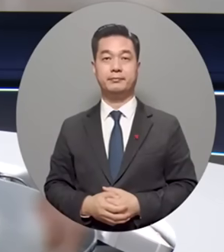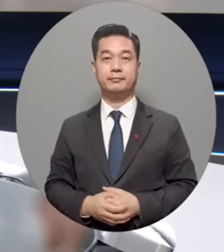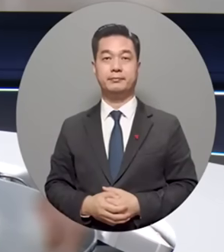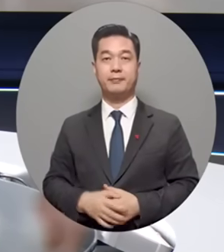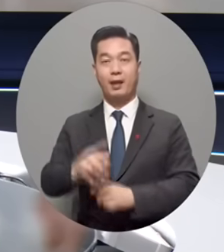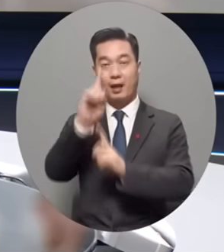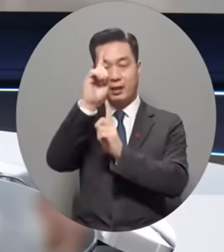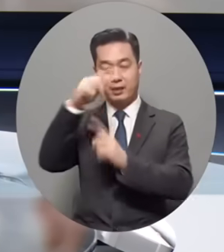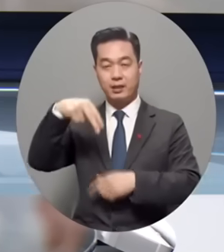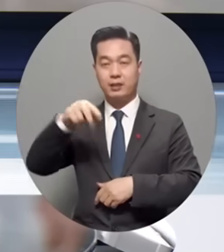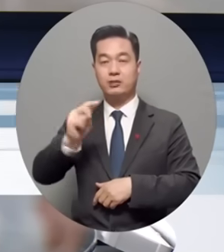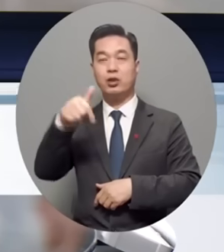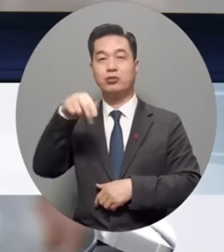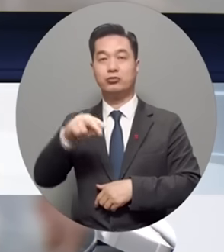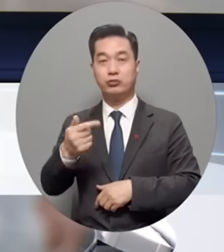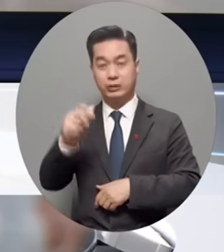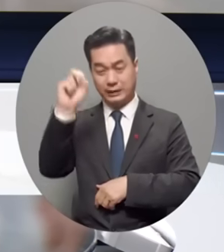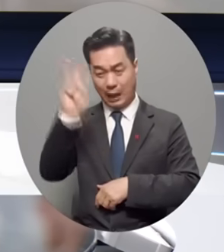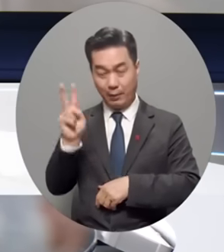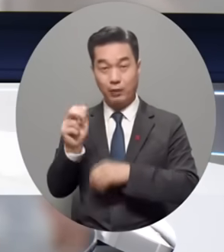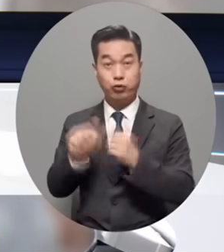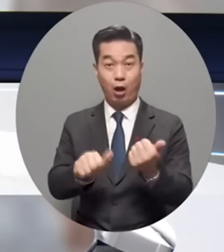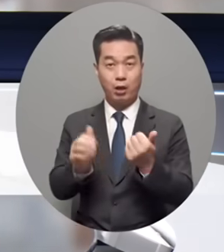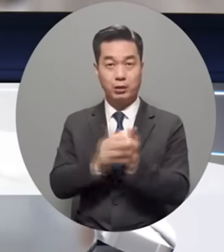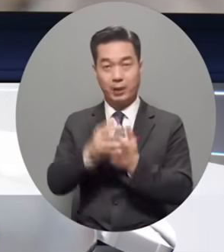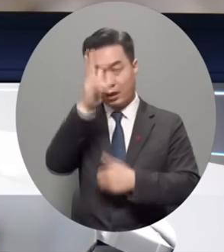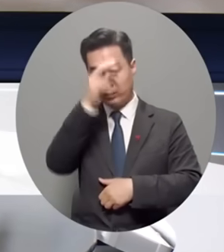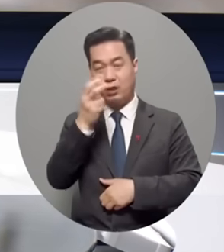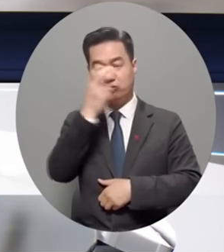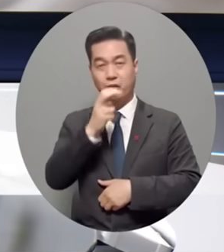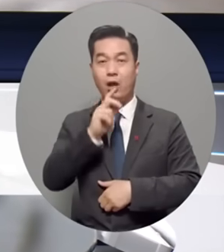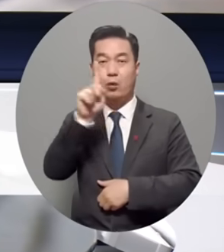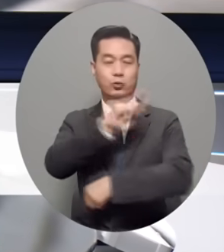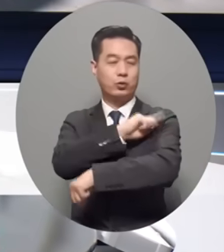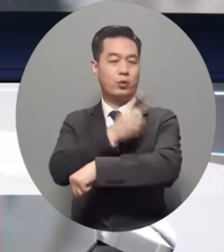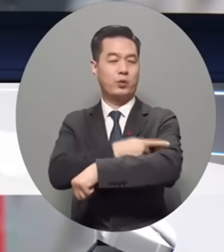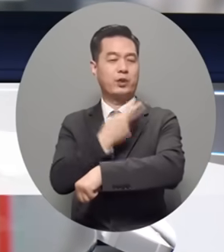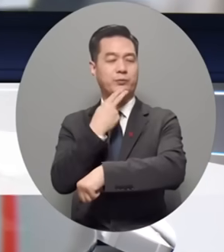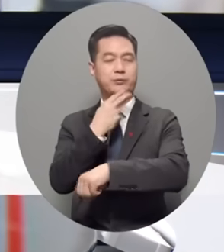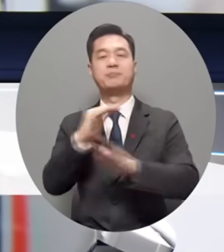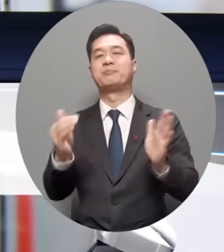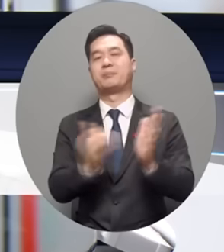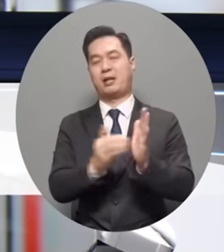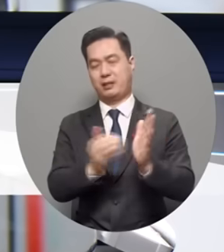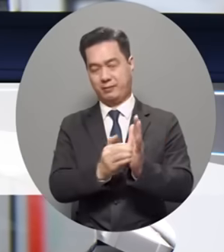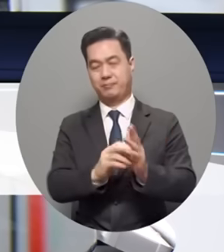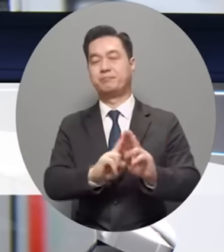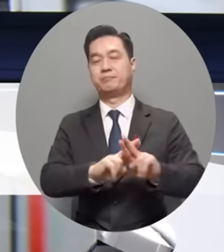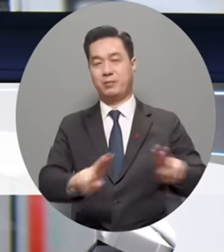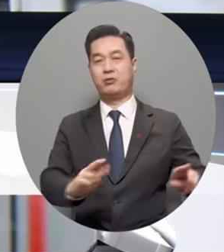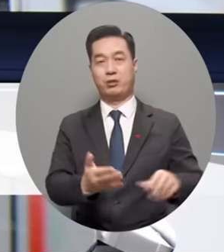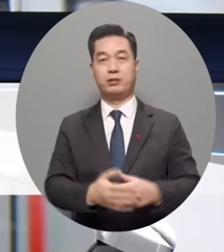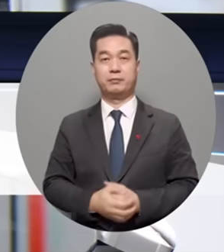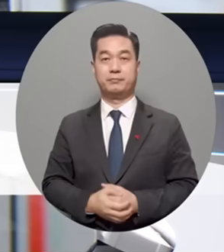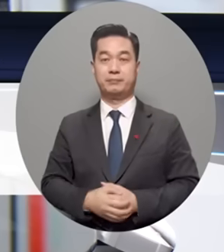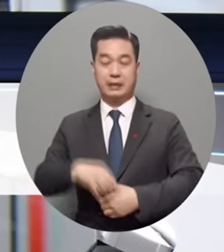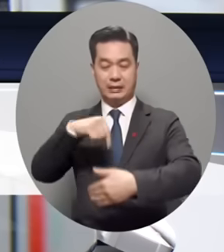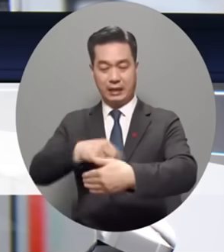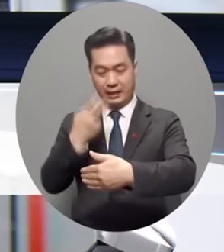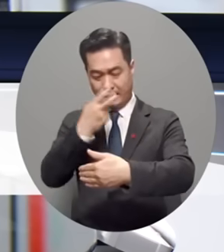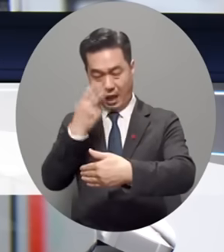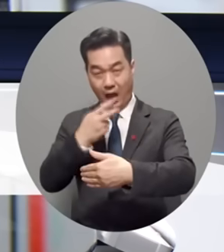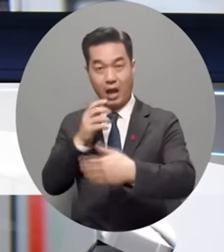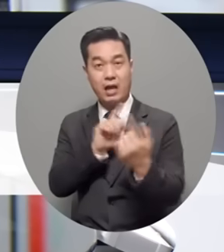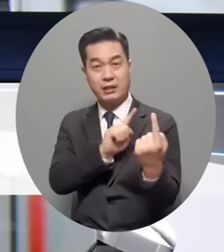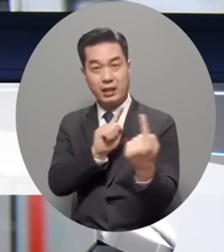이선균 씨의 갑작스러운 사망으로 경찰 수사는 공소권 없음으로 마무리됐습니다. 내사 단계에서부터 대상자들의